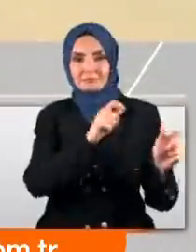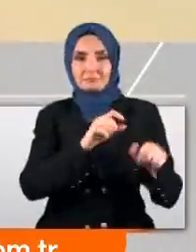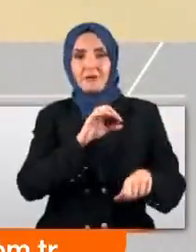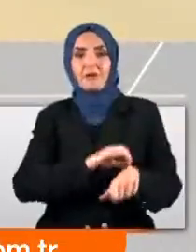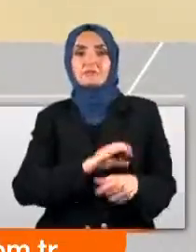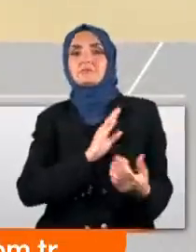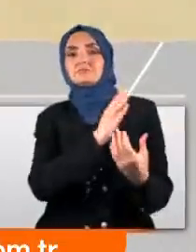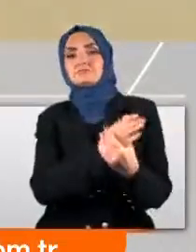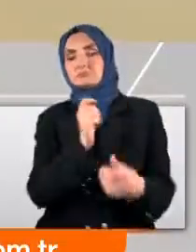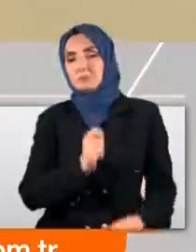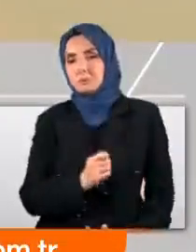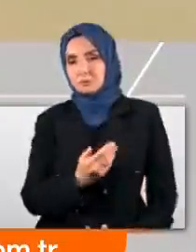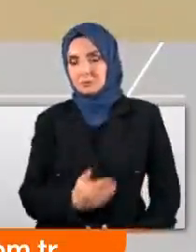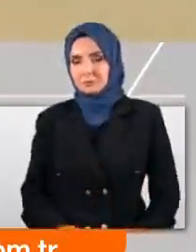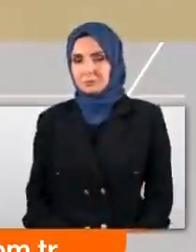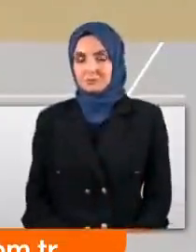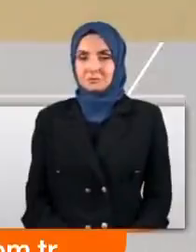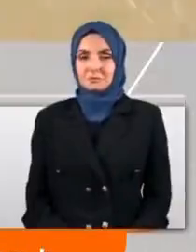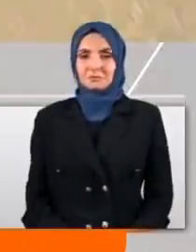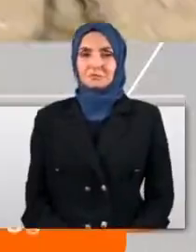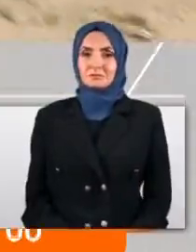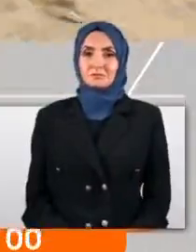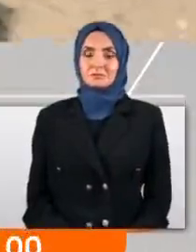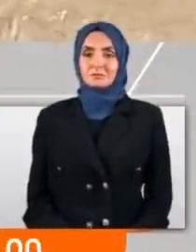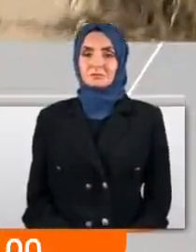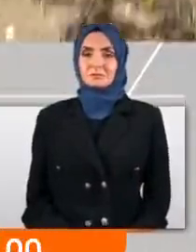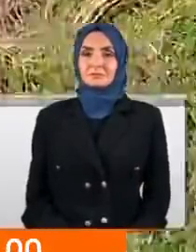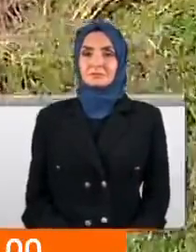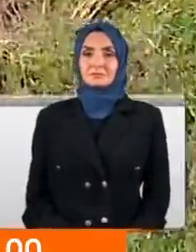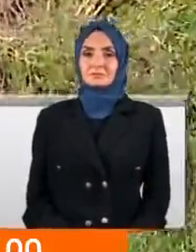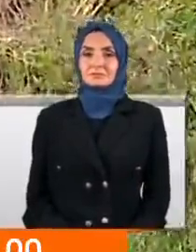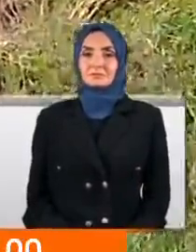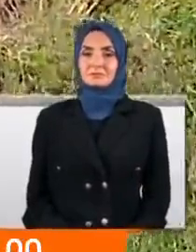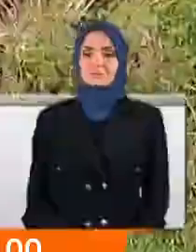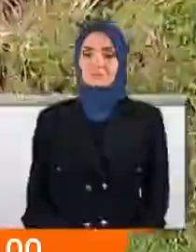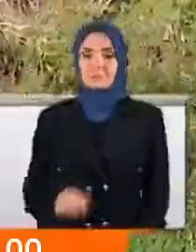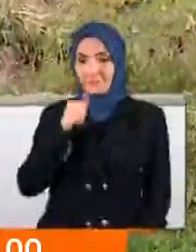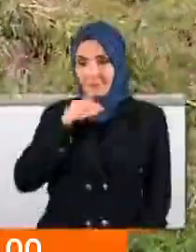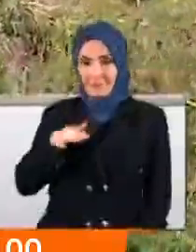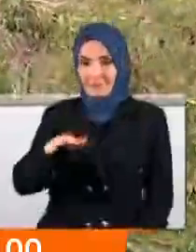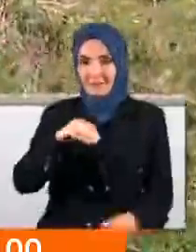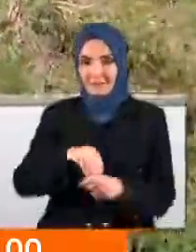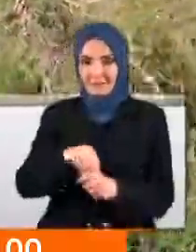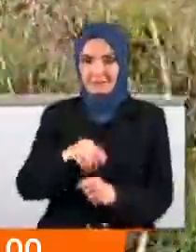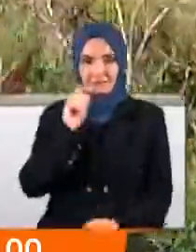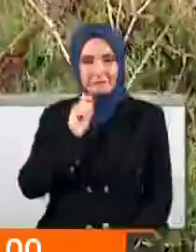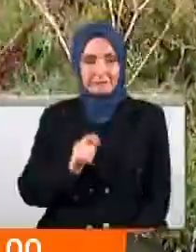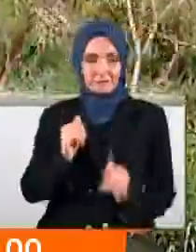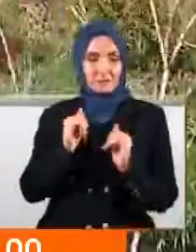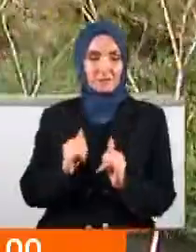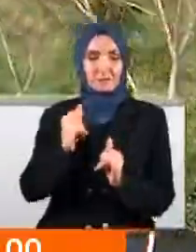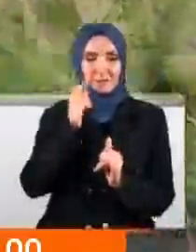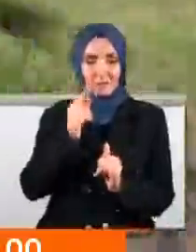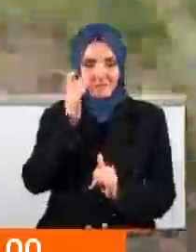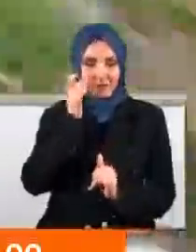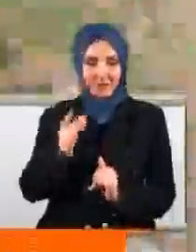kokuyor. Denize girenlerin çoğu hasta. Arkadaşlarım, komşularımız hasta. Deredeki rezaleti en net görüntüleyeceğimiz noktadayız.